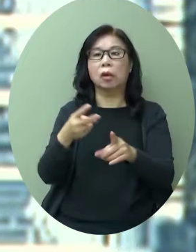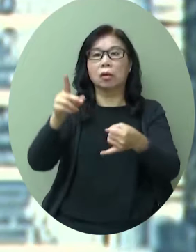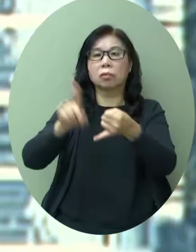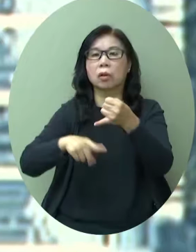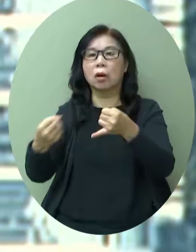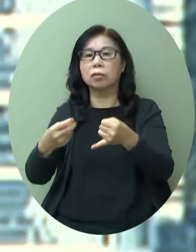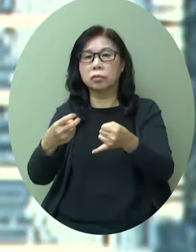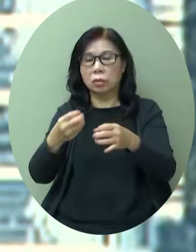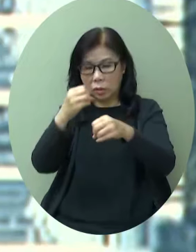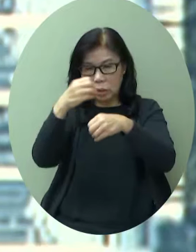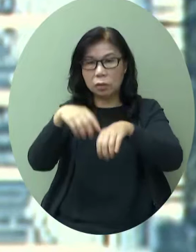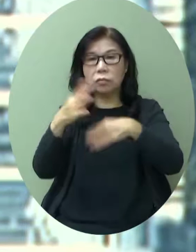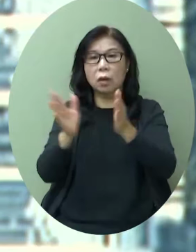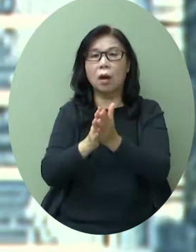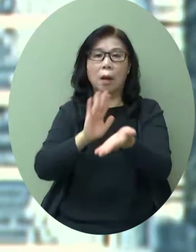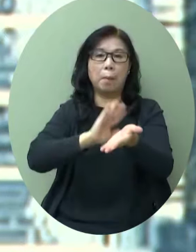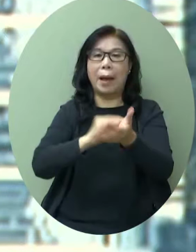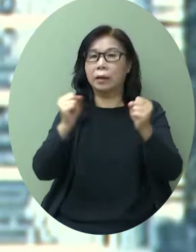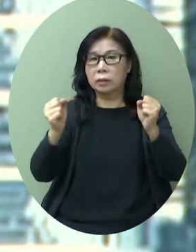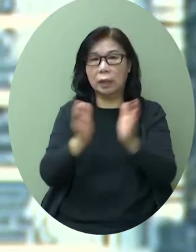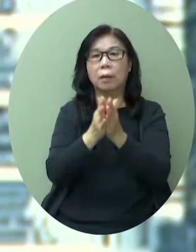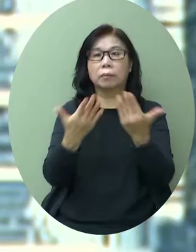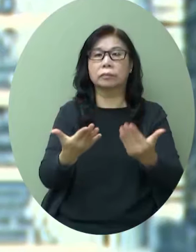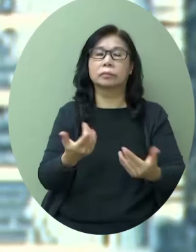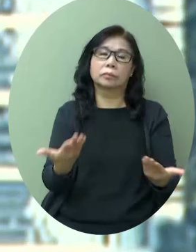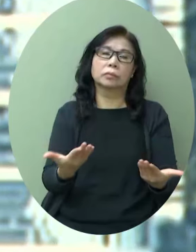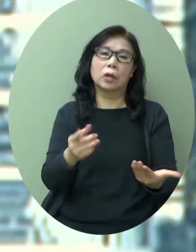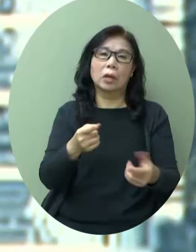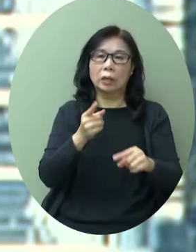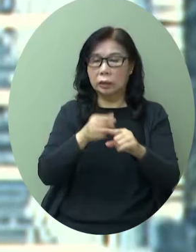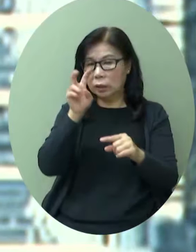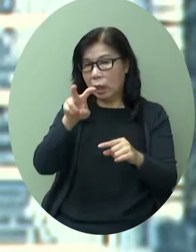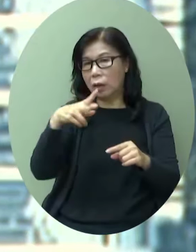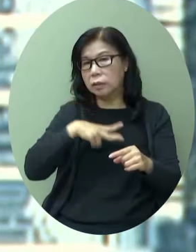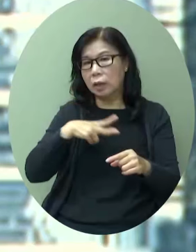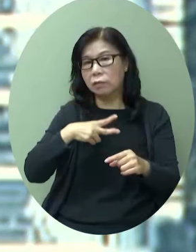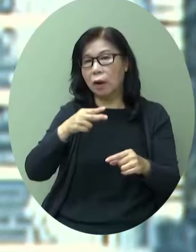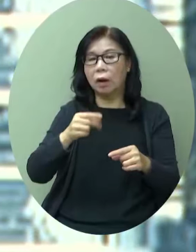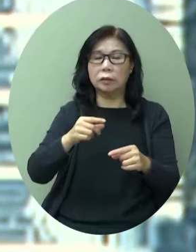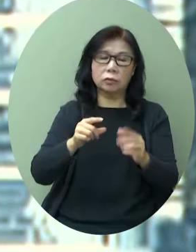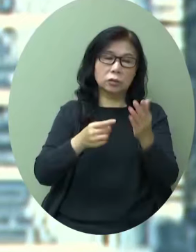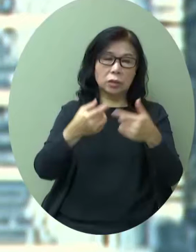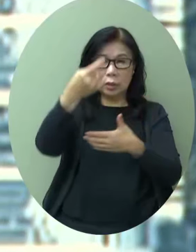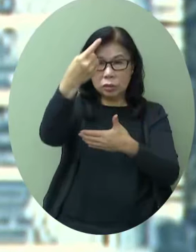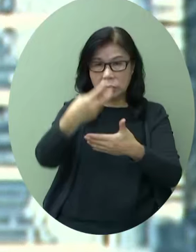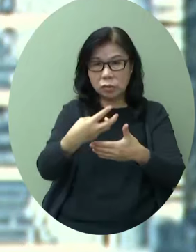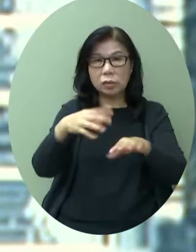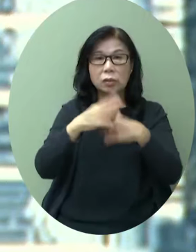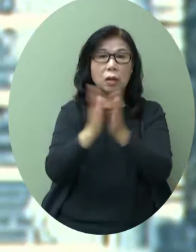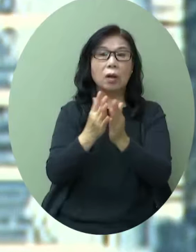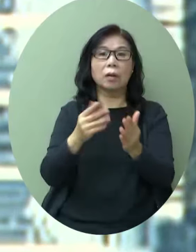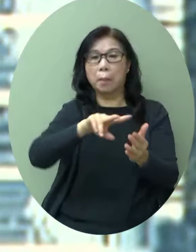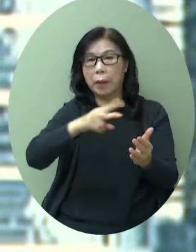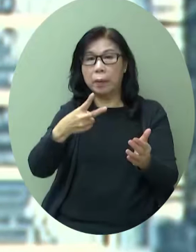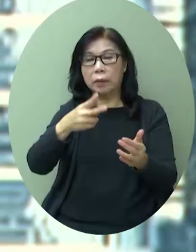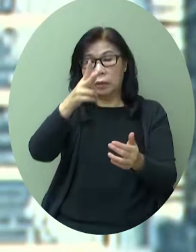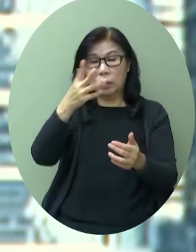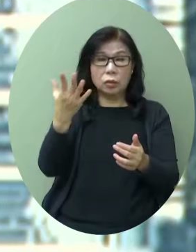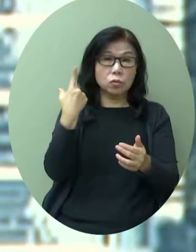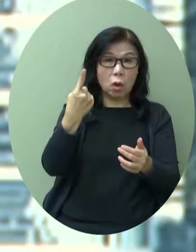係受到感染嘅。咁所以我哋又需要即係因時制宜調校我哋嘅政策。所以昨天晚上呢，呢個